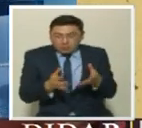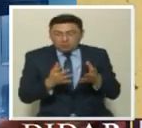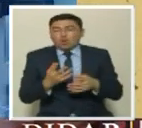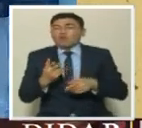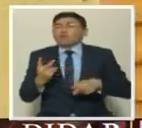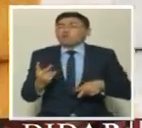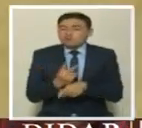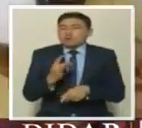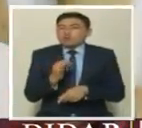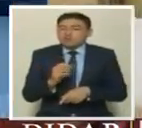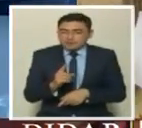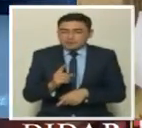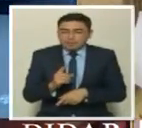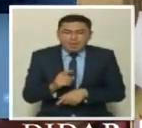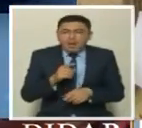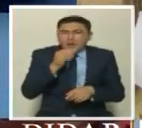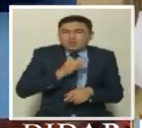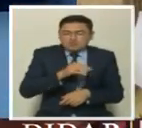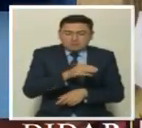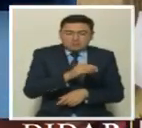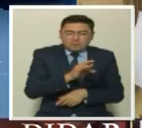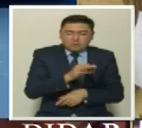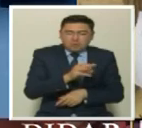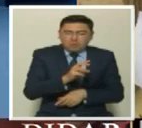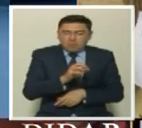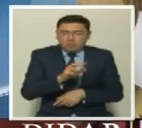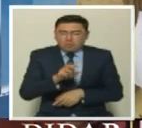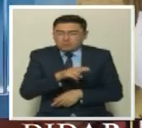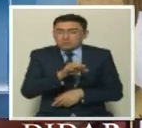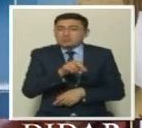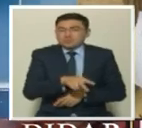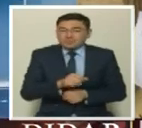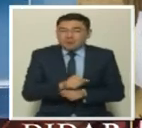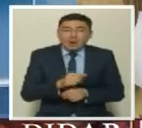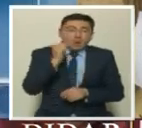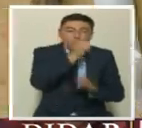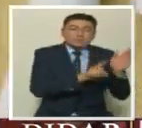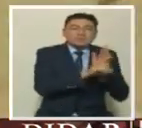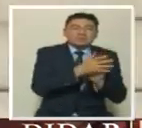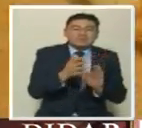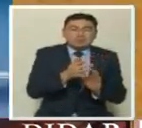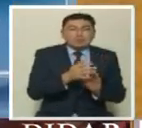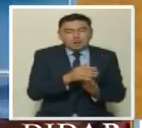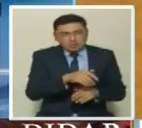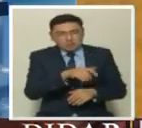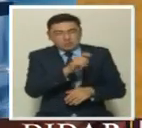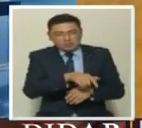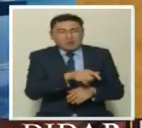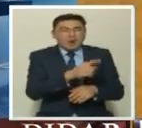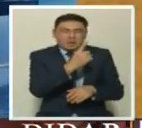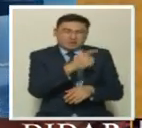проноса трамадола в зданий сезон первый произошел в июне этого года тогда лекарственное средство принес приверженец